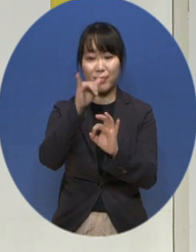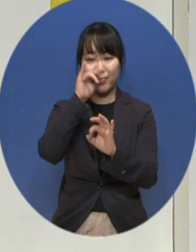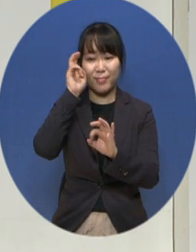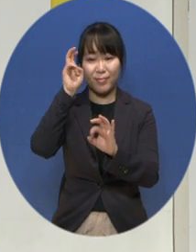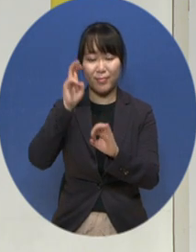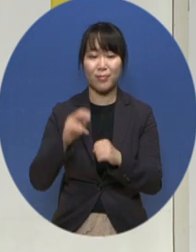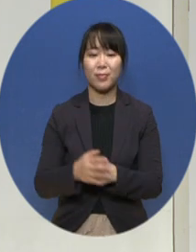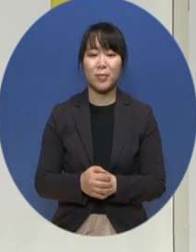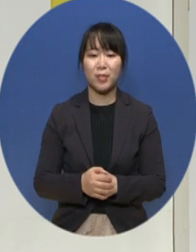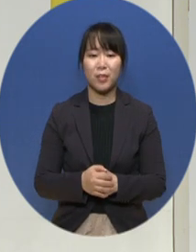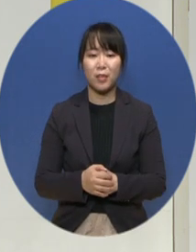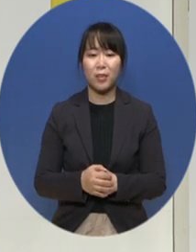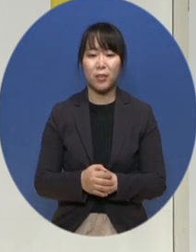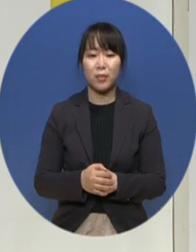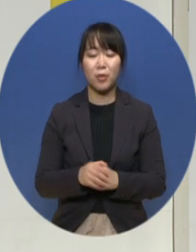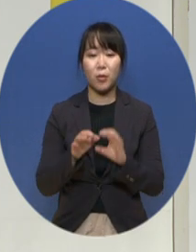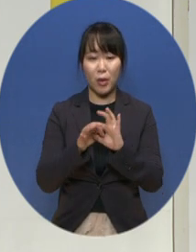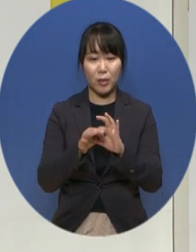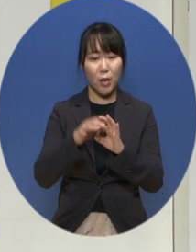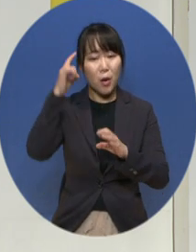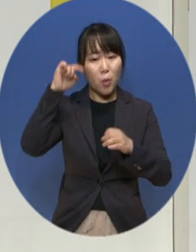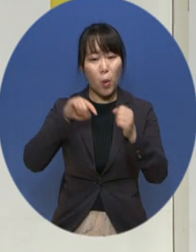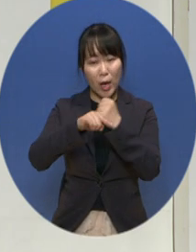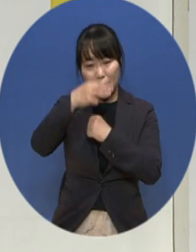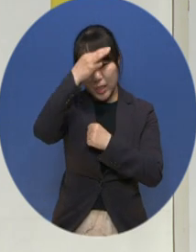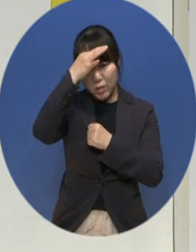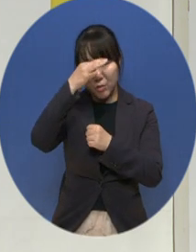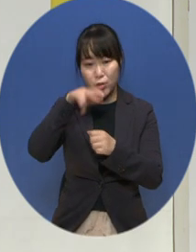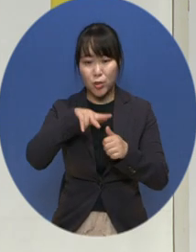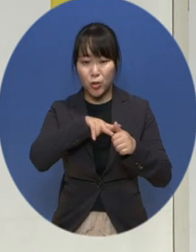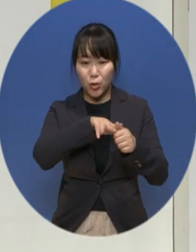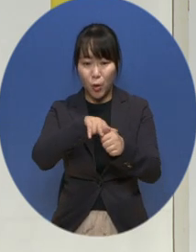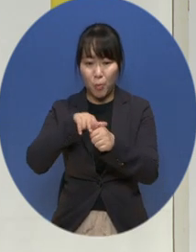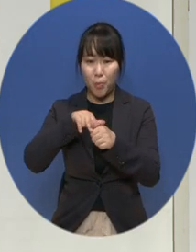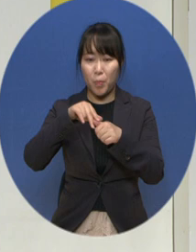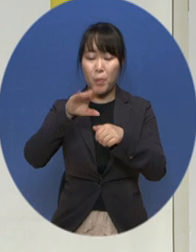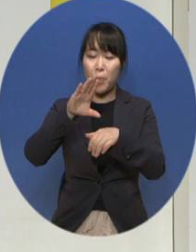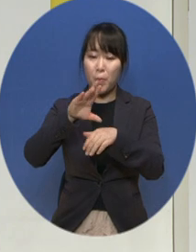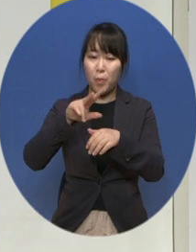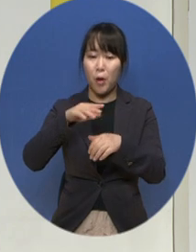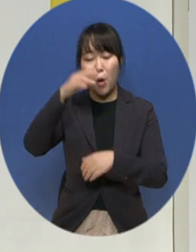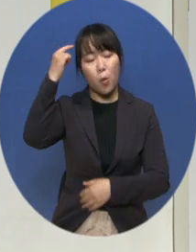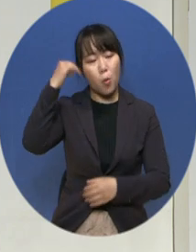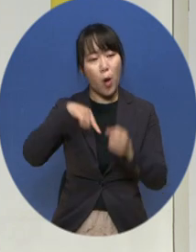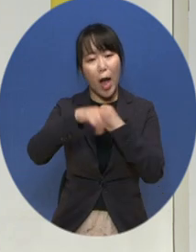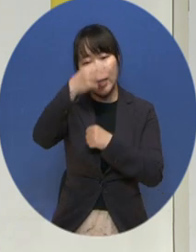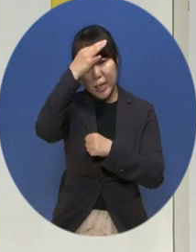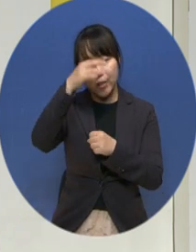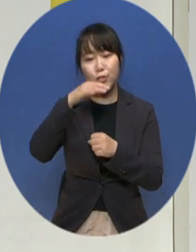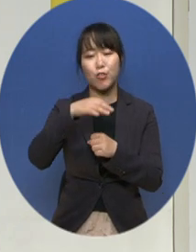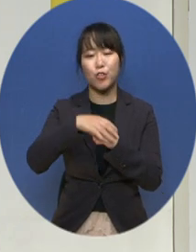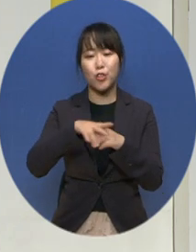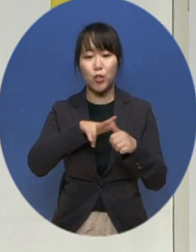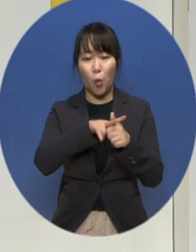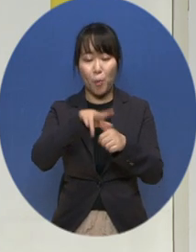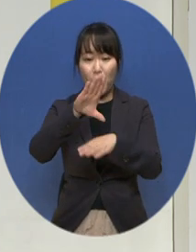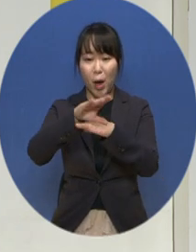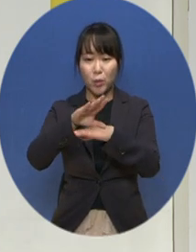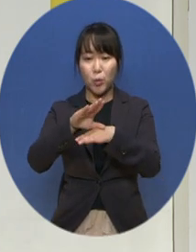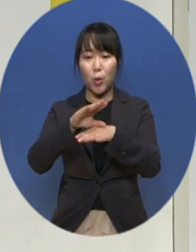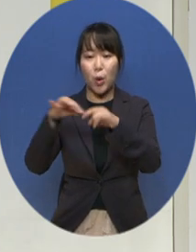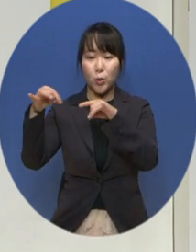그렇죠 이런 내는 그 과학 줏은 방송 정보통신 딱 과학 기술 정보 반동 통신 위원회